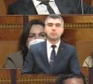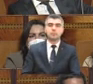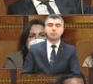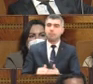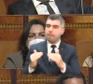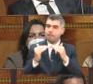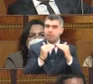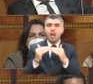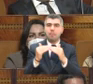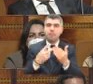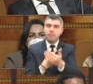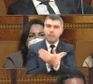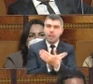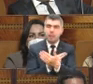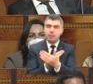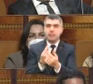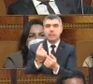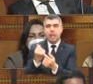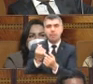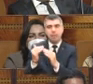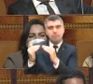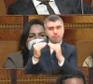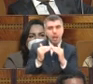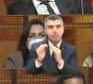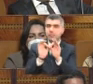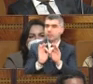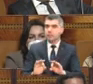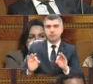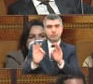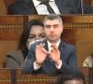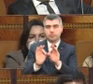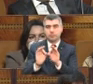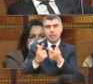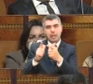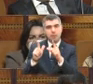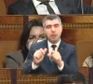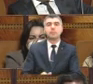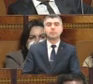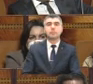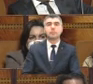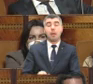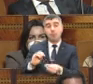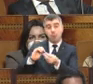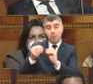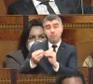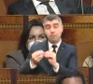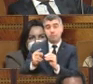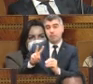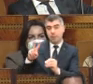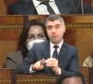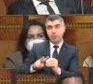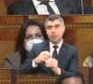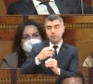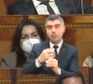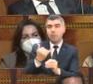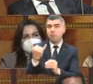العمليات، كتلقى كل واحد كيدير ثمن اللي بغى. هذا مشكل، هذا فشلكم السيد الوزير، لا